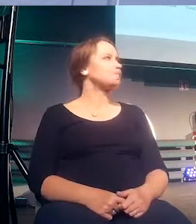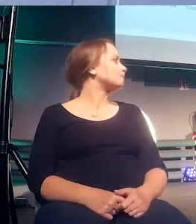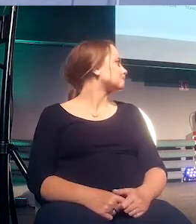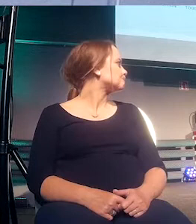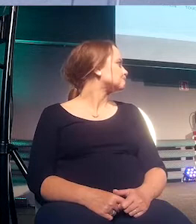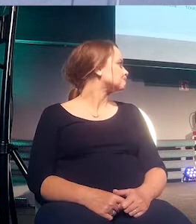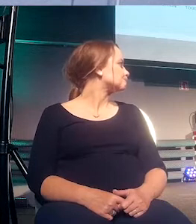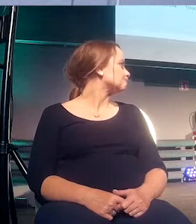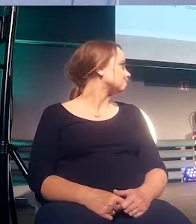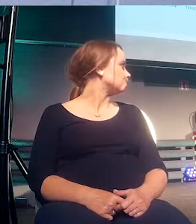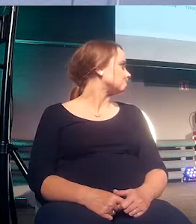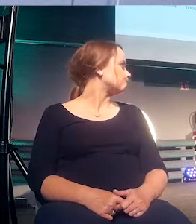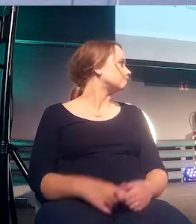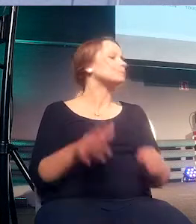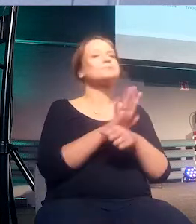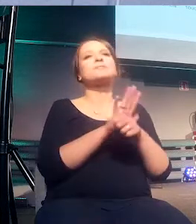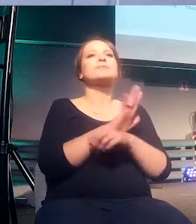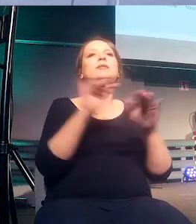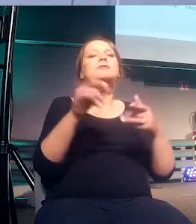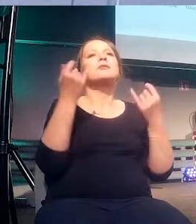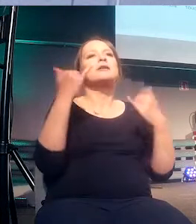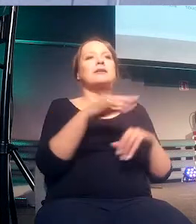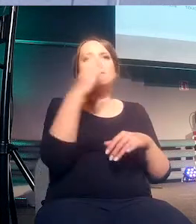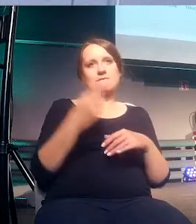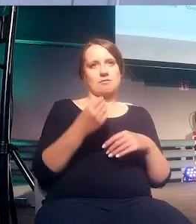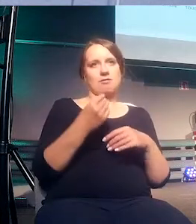duża szansa, że można byłoby wylądować